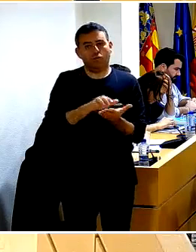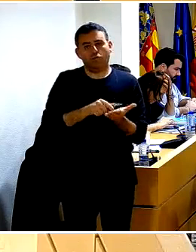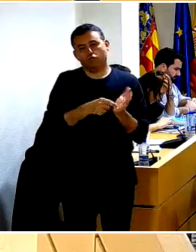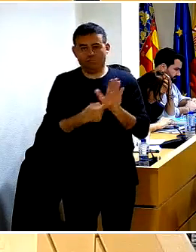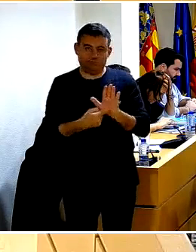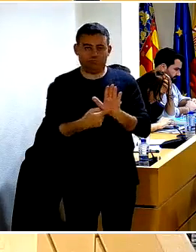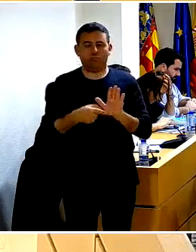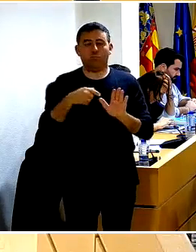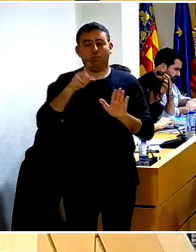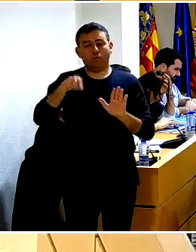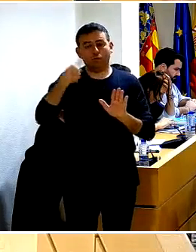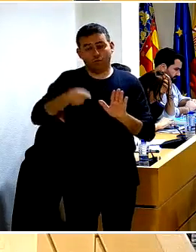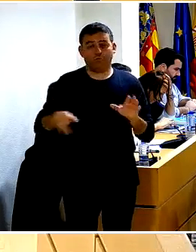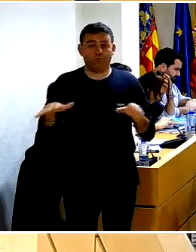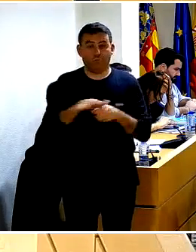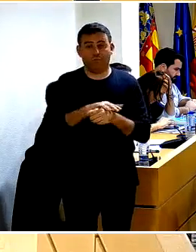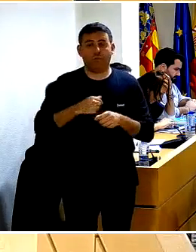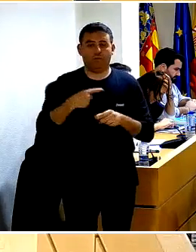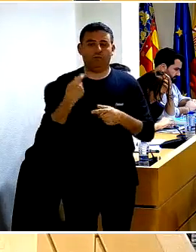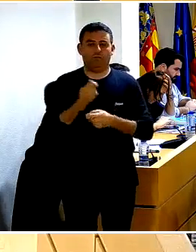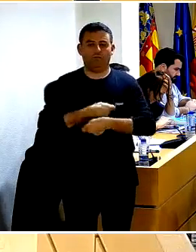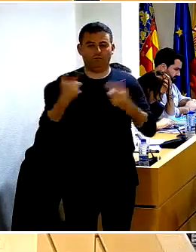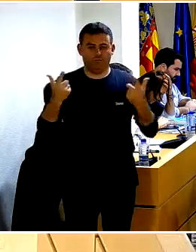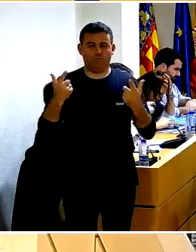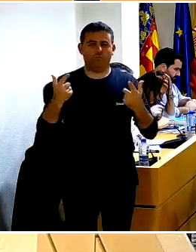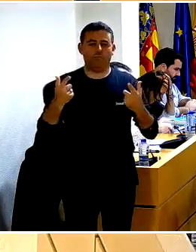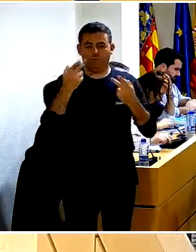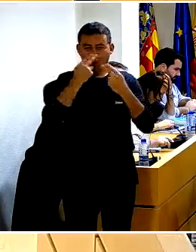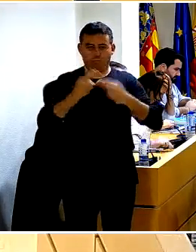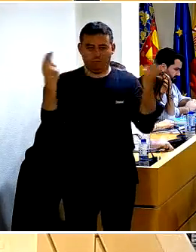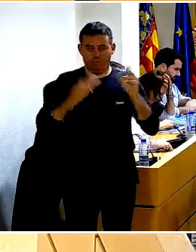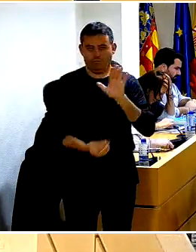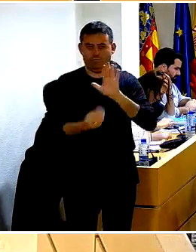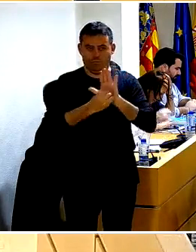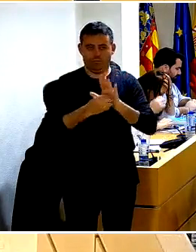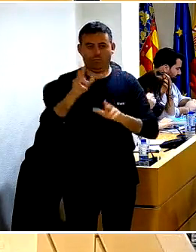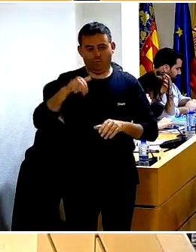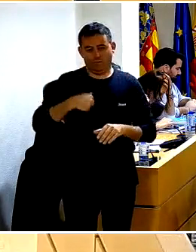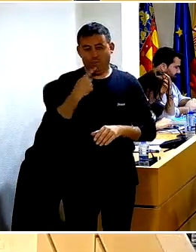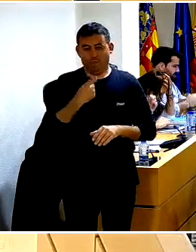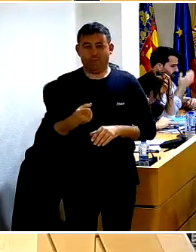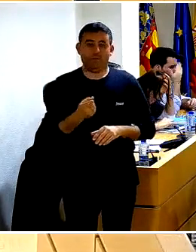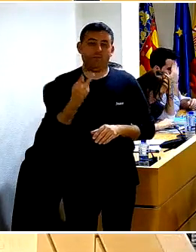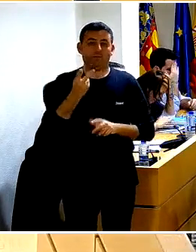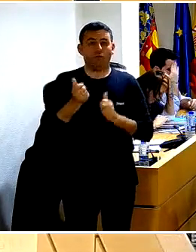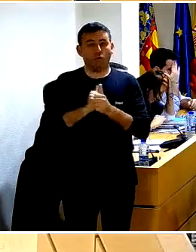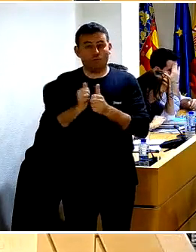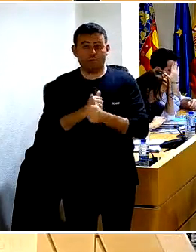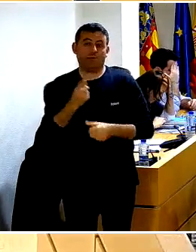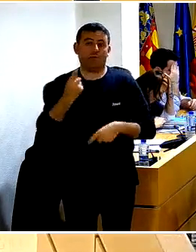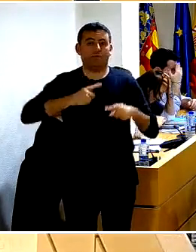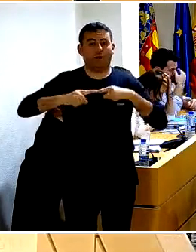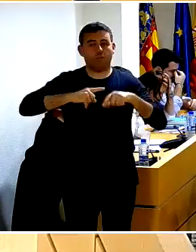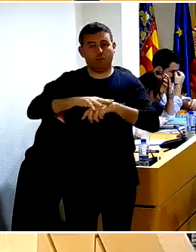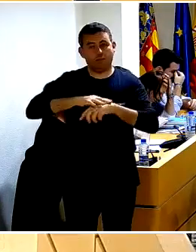en el BOE de la província en el tauler de dictes. Cinquè, remitir-les amb dues còpies del pressupost municipal a l'administració de l'Estat i a l'administració